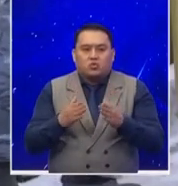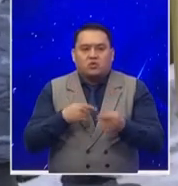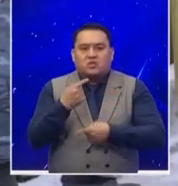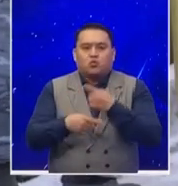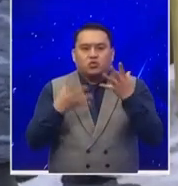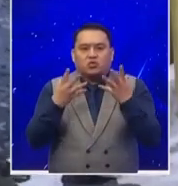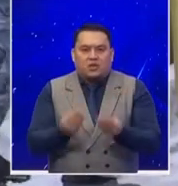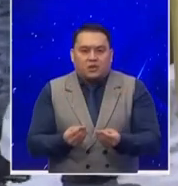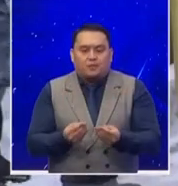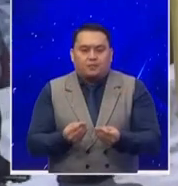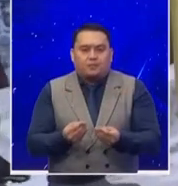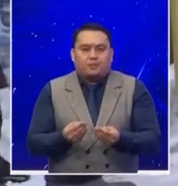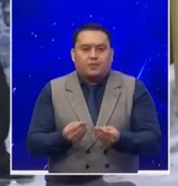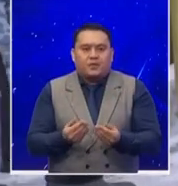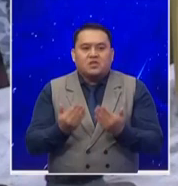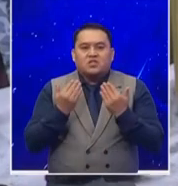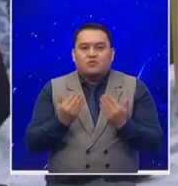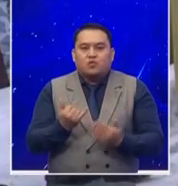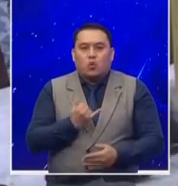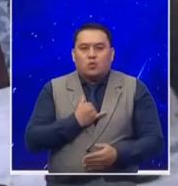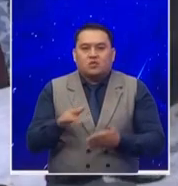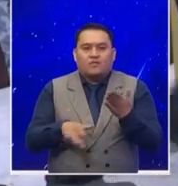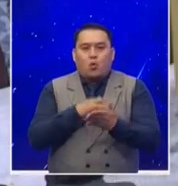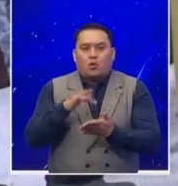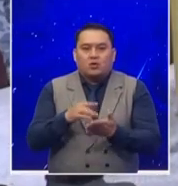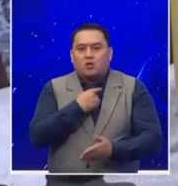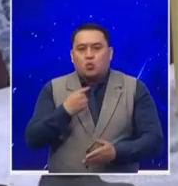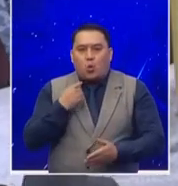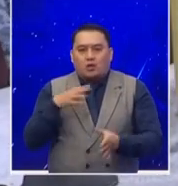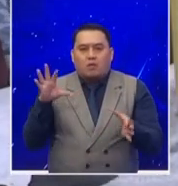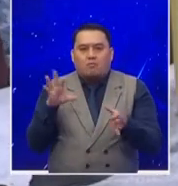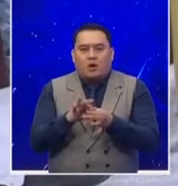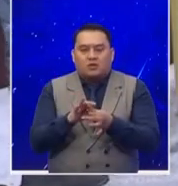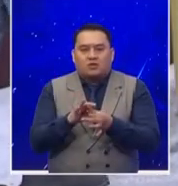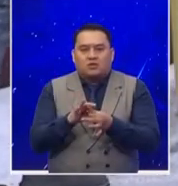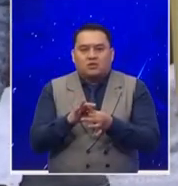следующий день. На сегодняшний день в городе Талдыкурган подключены